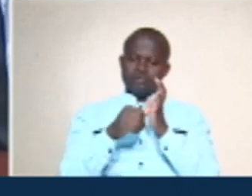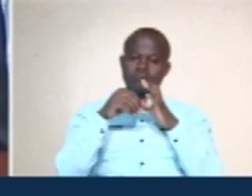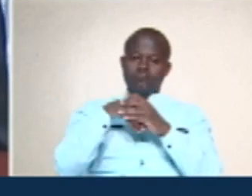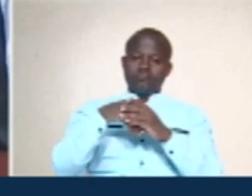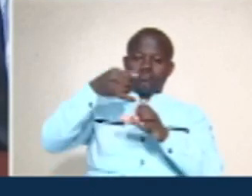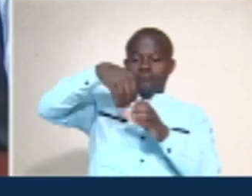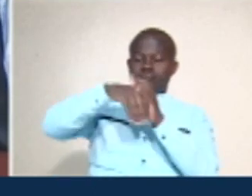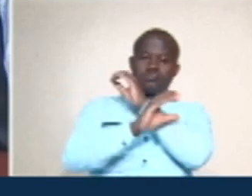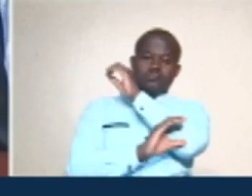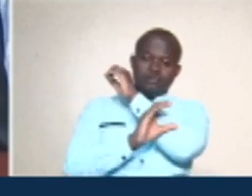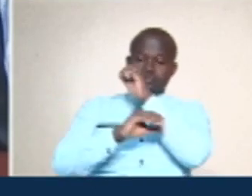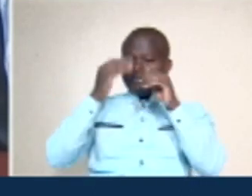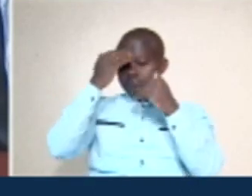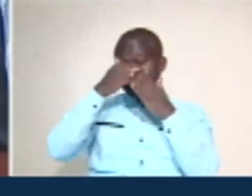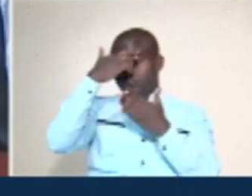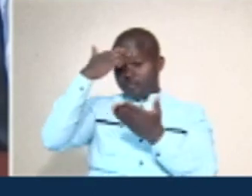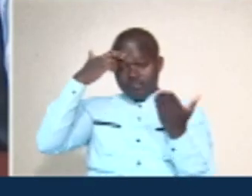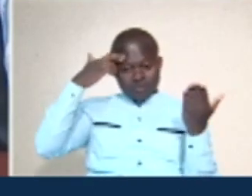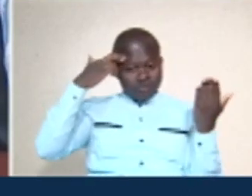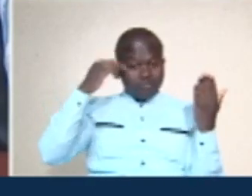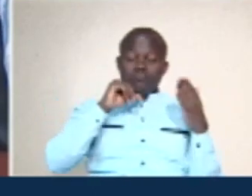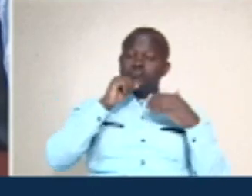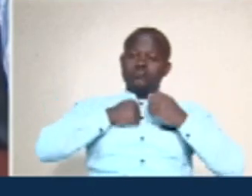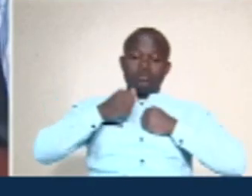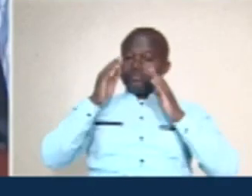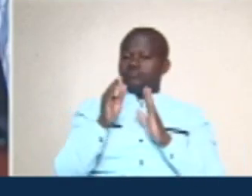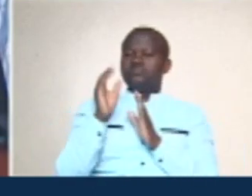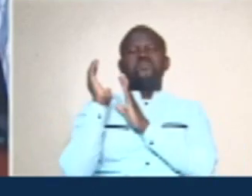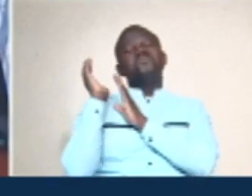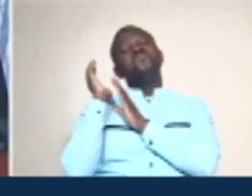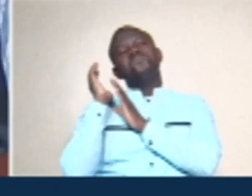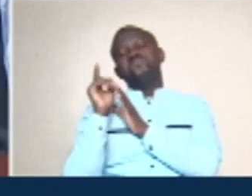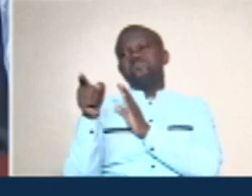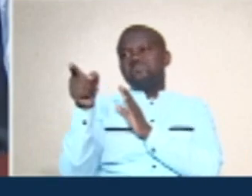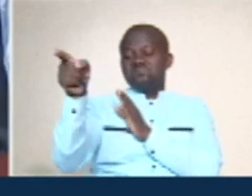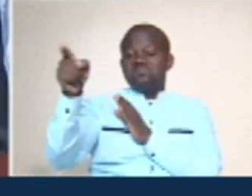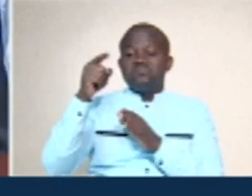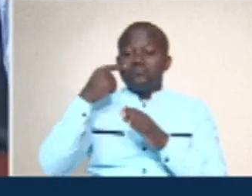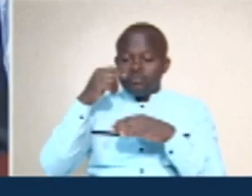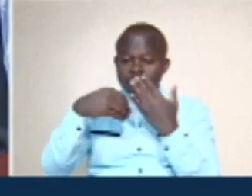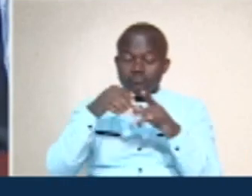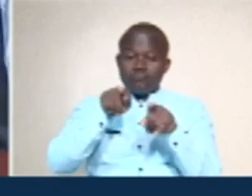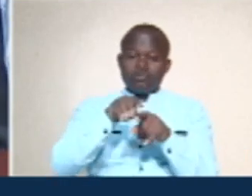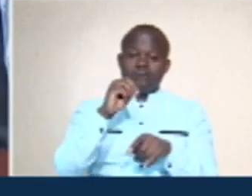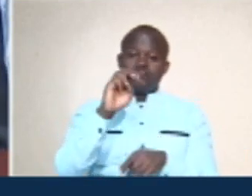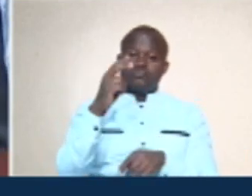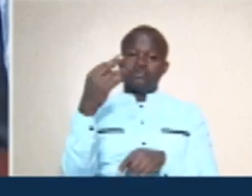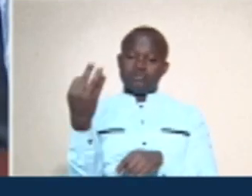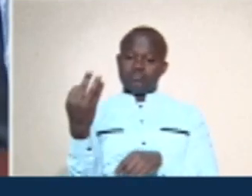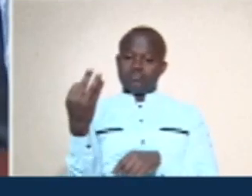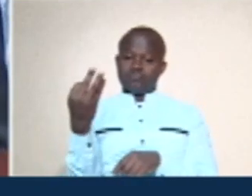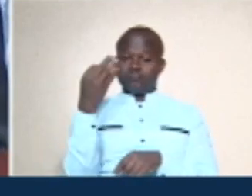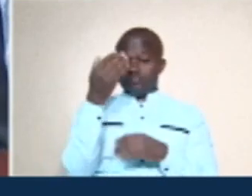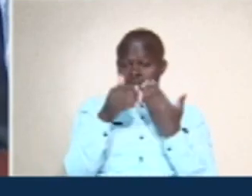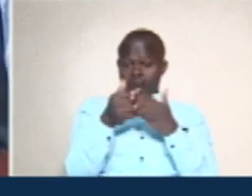mu gihugu. Kubera iyo mpamvu, ntabwo u Rwanda rukwiye kuba urwitwazo cyangwa se ngo rufatwe kimwe na M23.